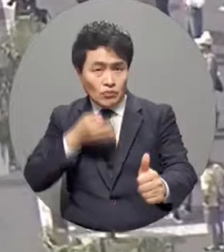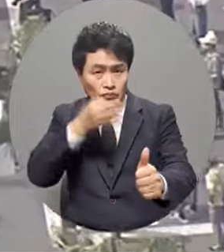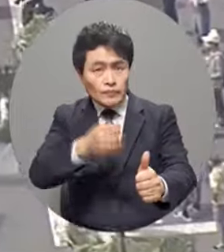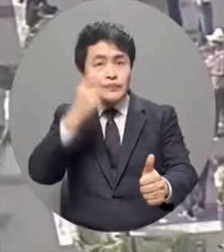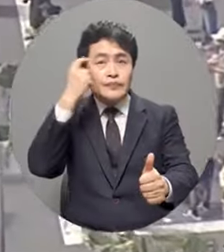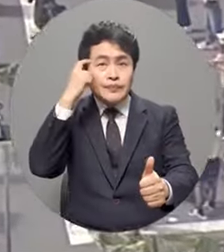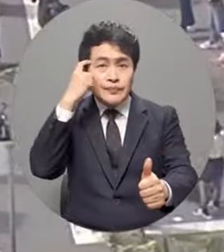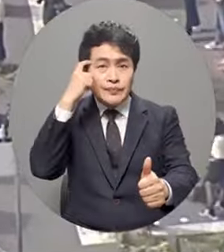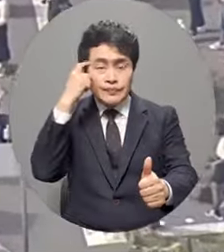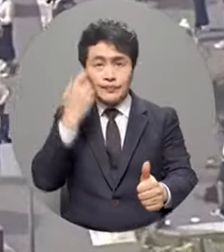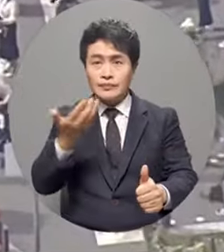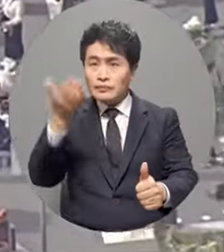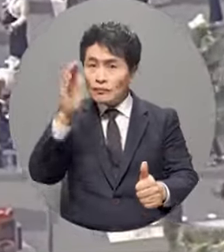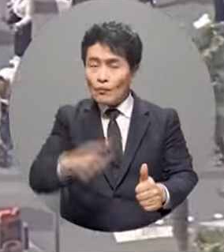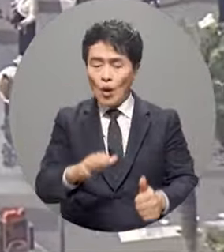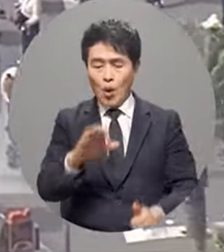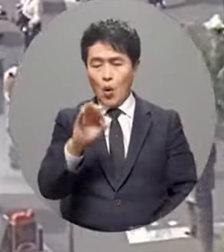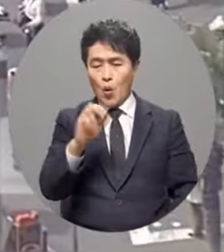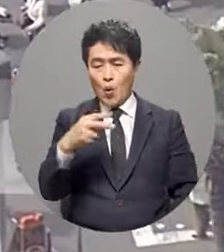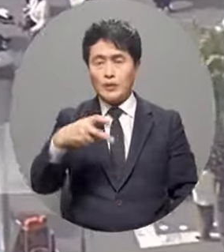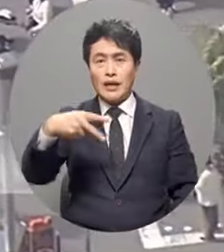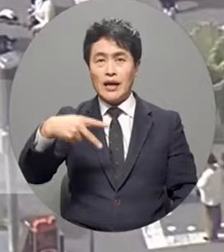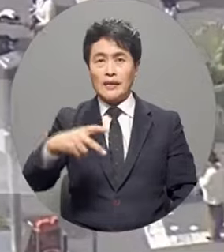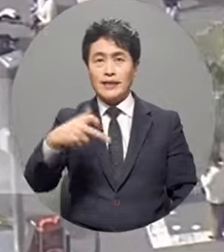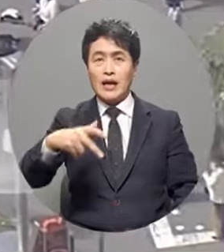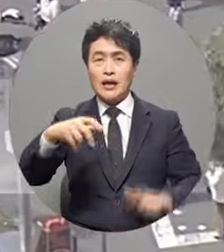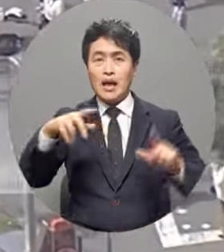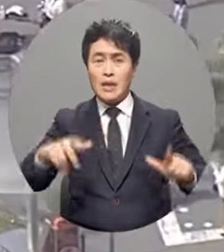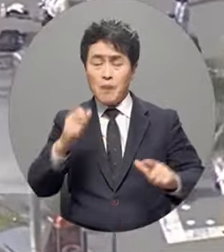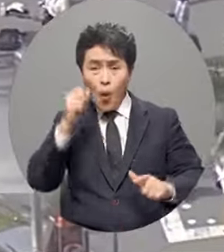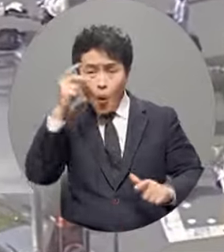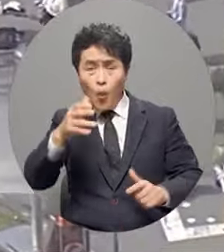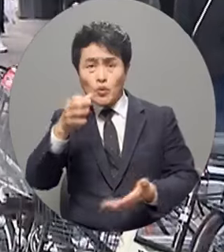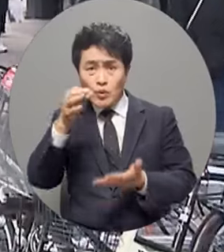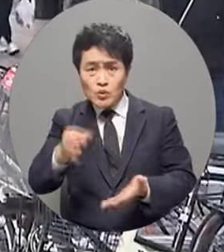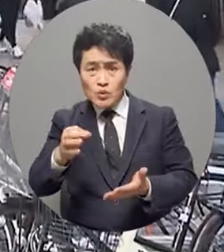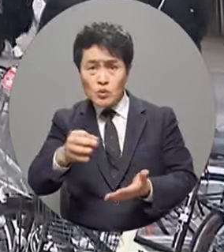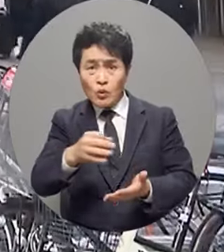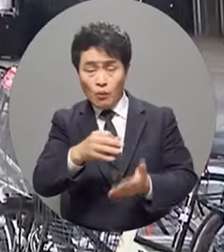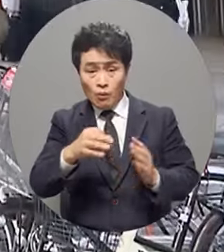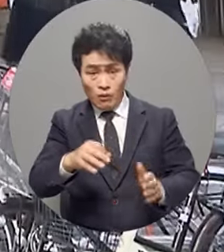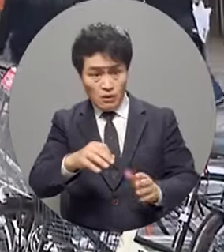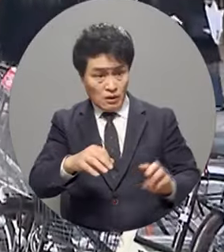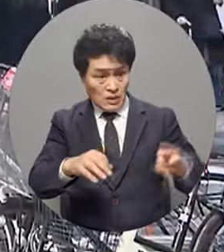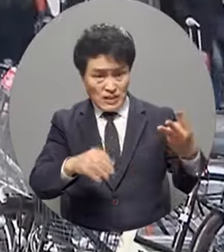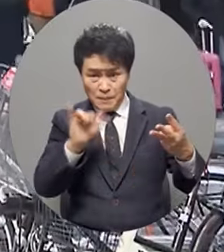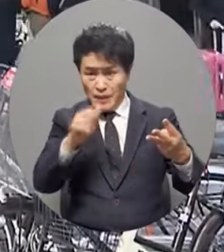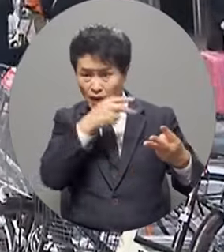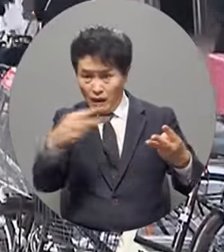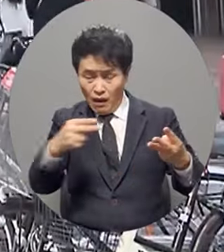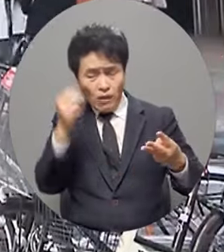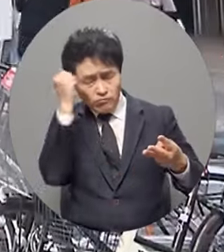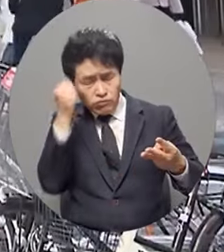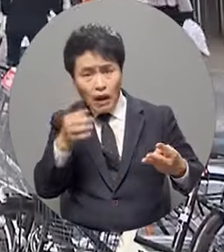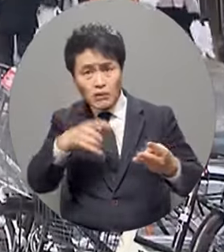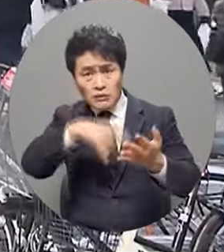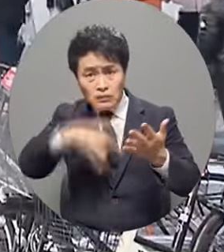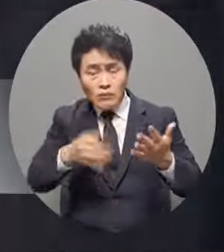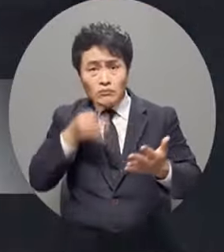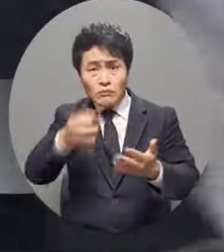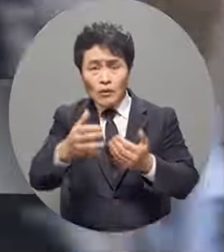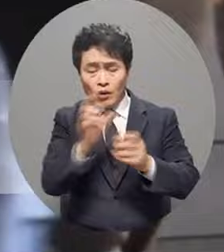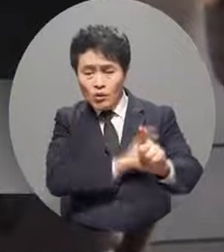생각입니다. 그러나 오사카 지역은 이미 호텔 요금에 최대 300엔의 숙박세를 부과하고 있어